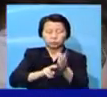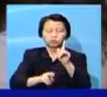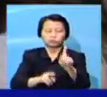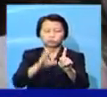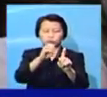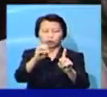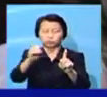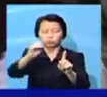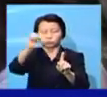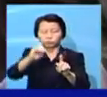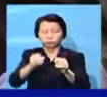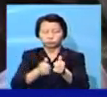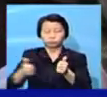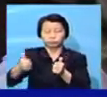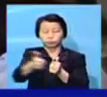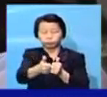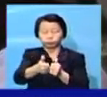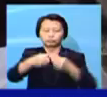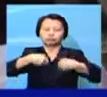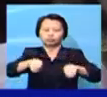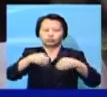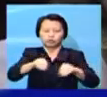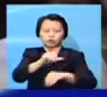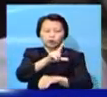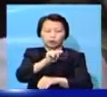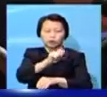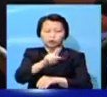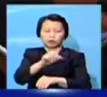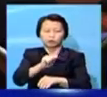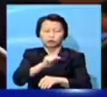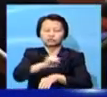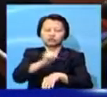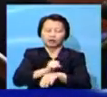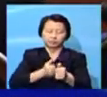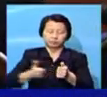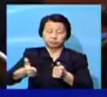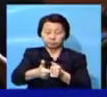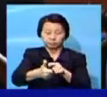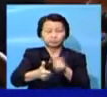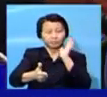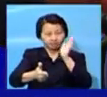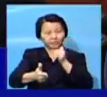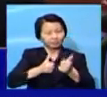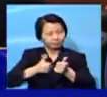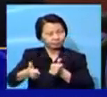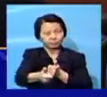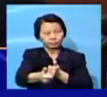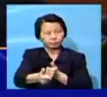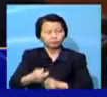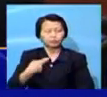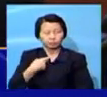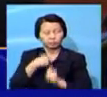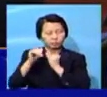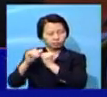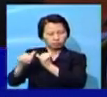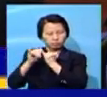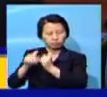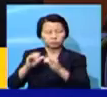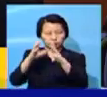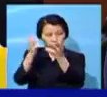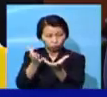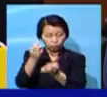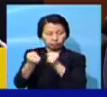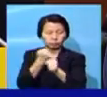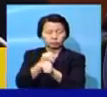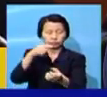100% mengatasi prestasi jualan Lazada Singapura so we believe that we will have the same growth or even accelerate further this